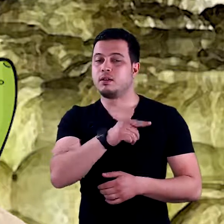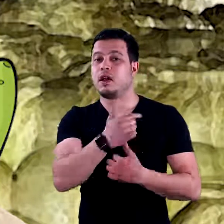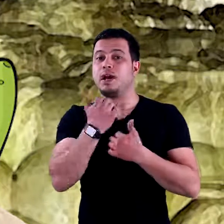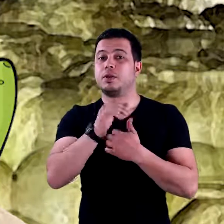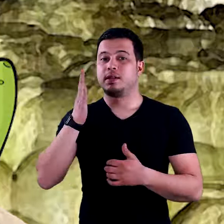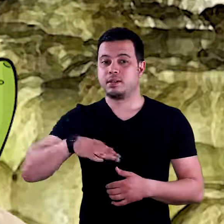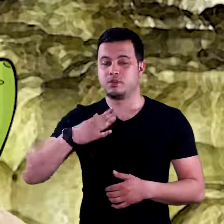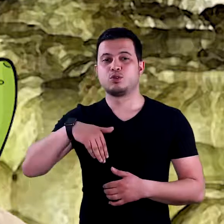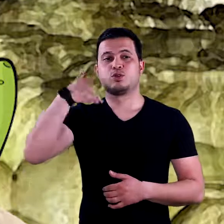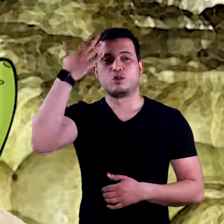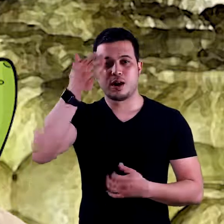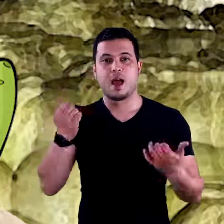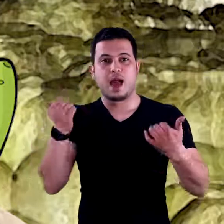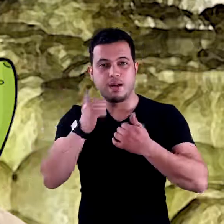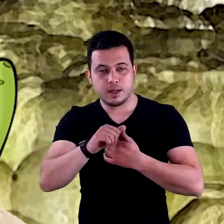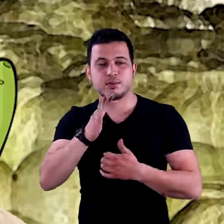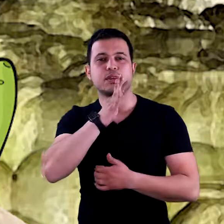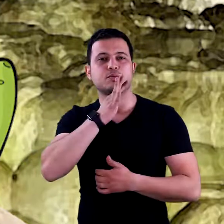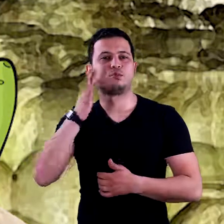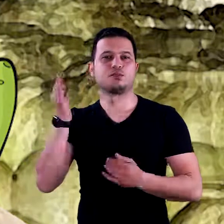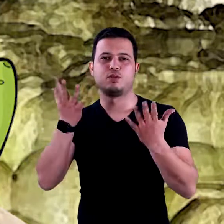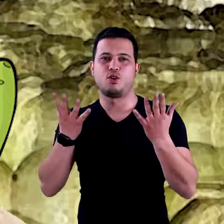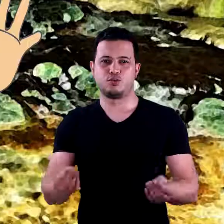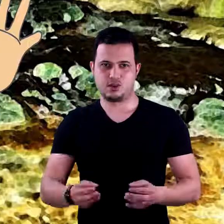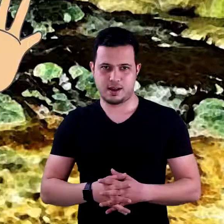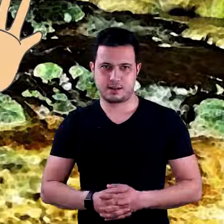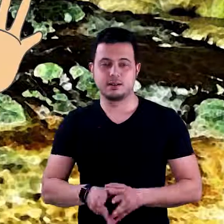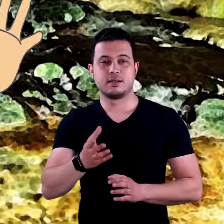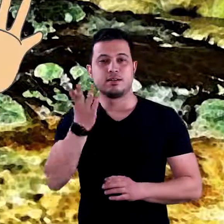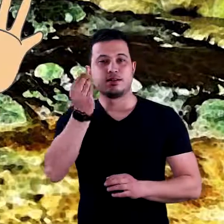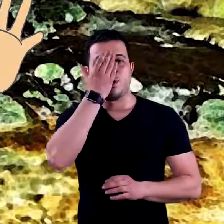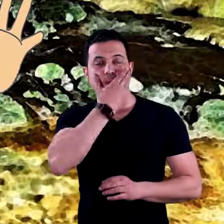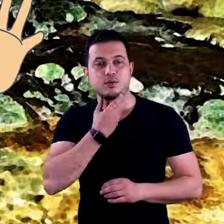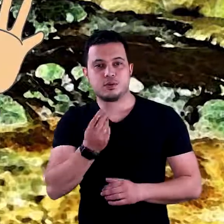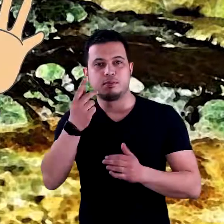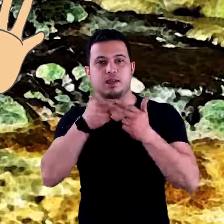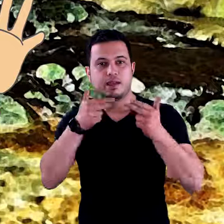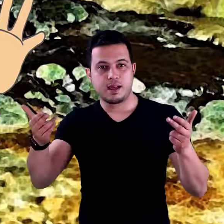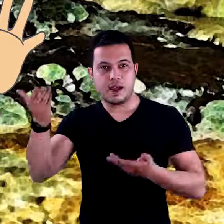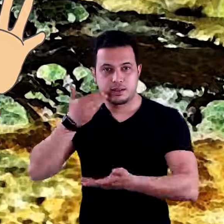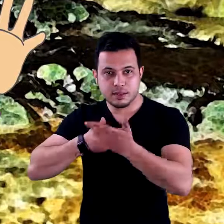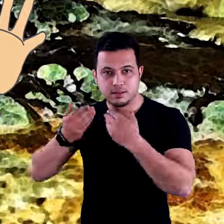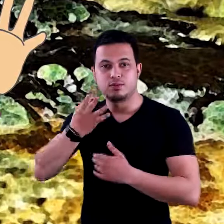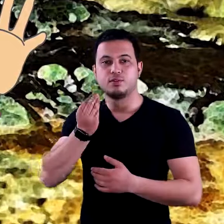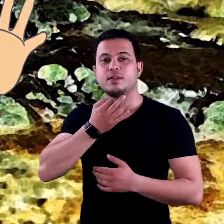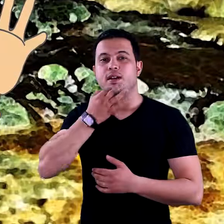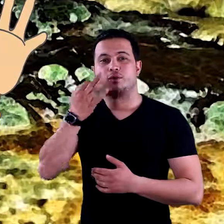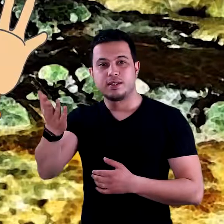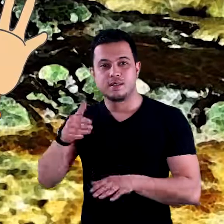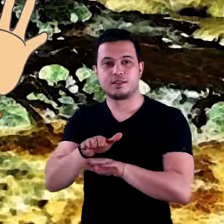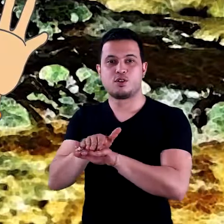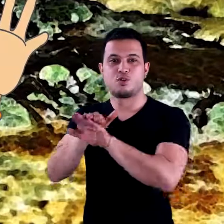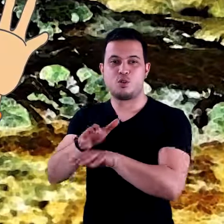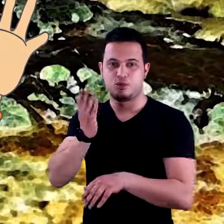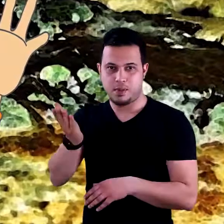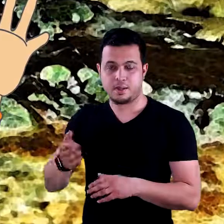evlenip çok mutlu olmuşlar. Çok güzel bir hikayeydi. Teşekkür ederiz kurbağacık.